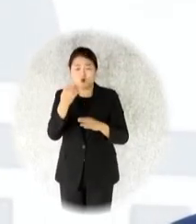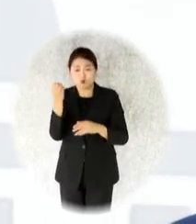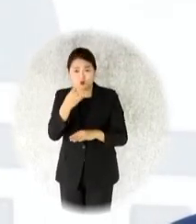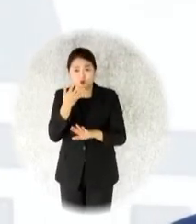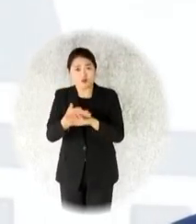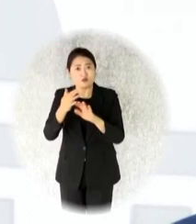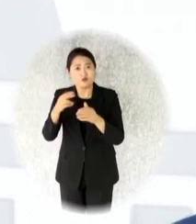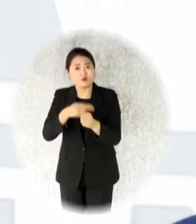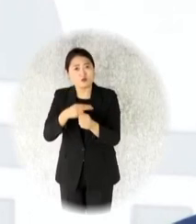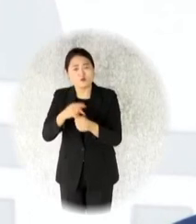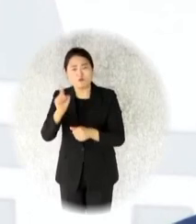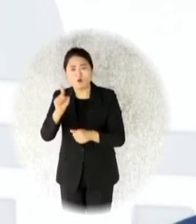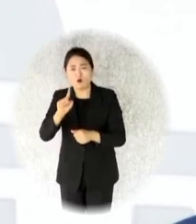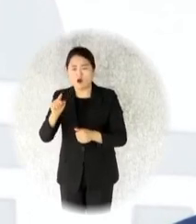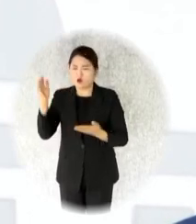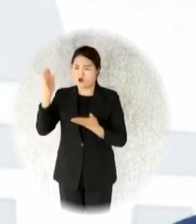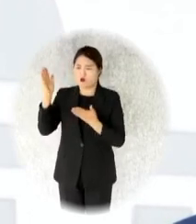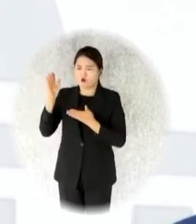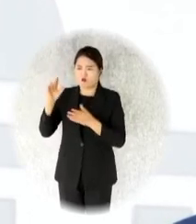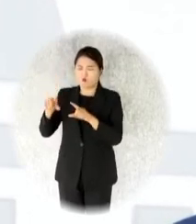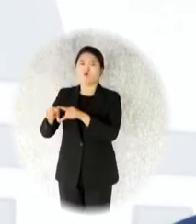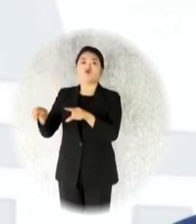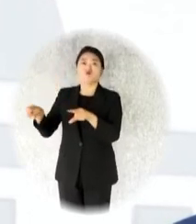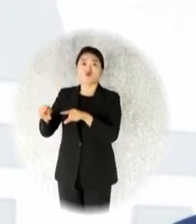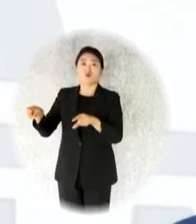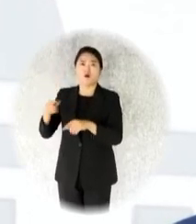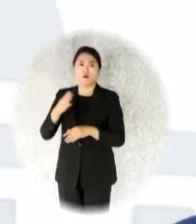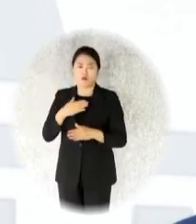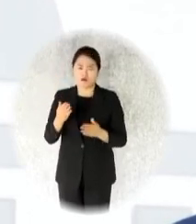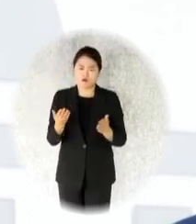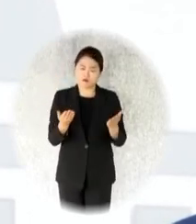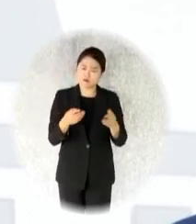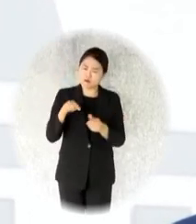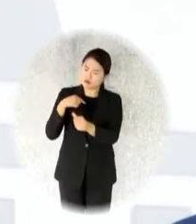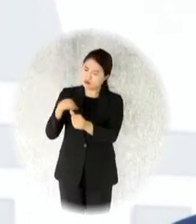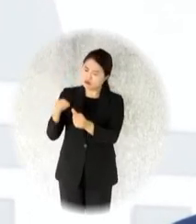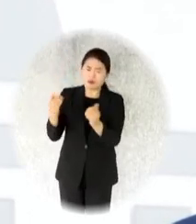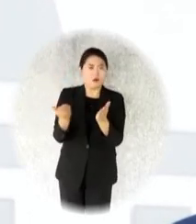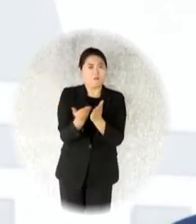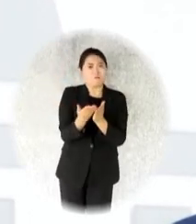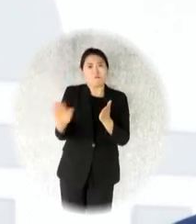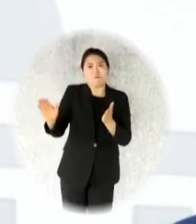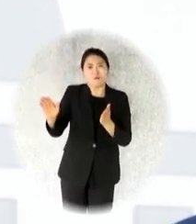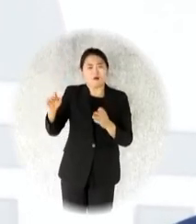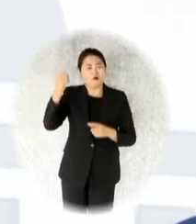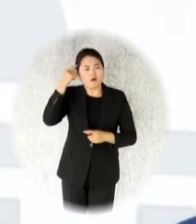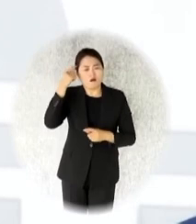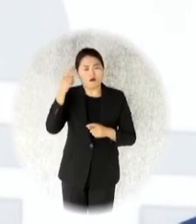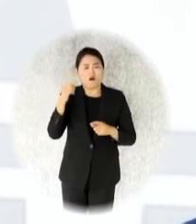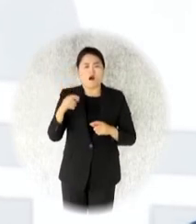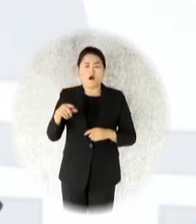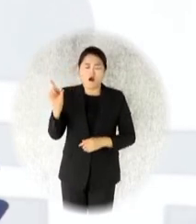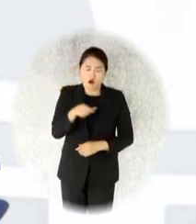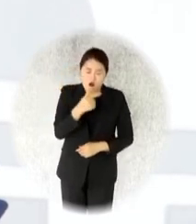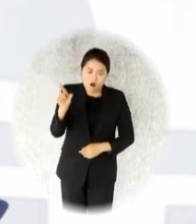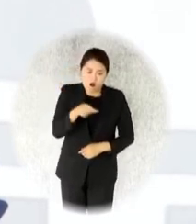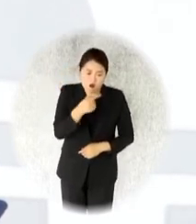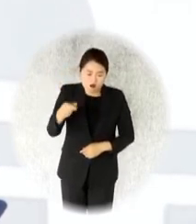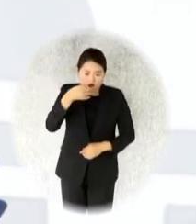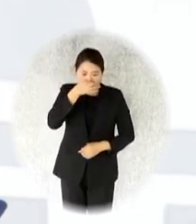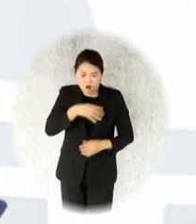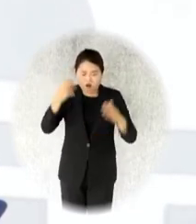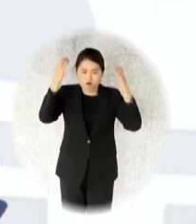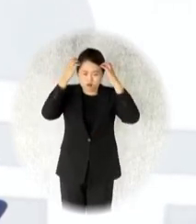제가이 일이랑 안 맞는 거 같아요 하루하루가 힘들었어요 죄송해요라는 말을 아버지에게